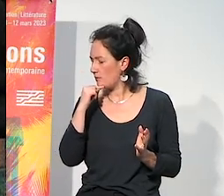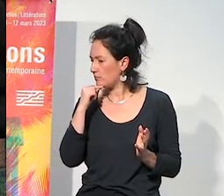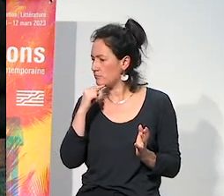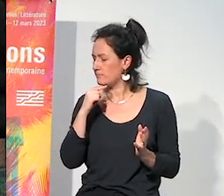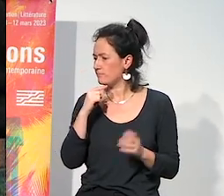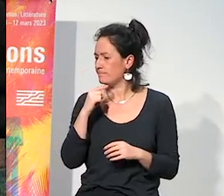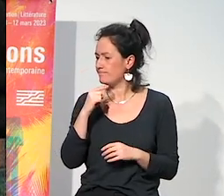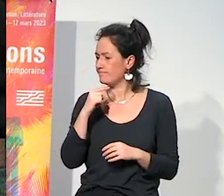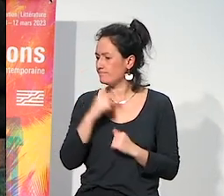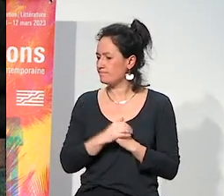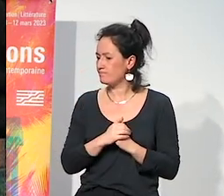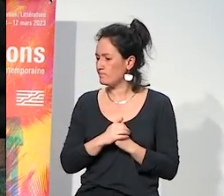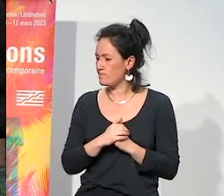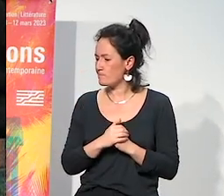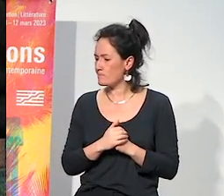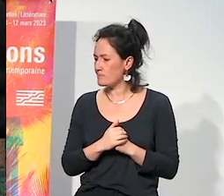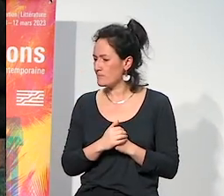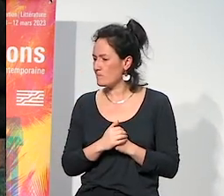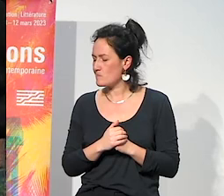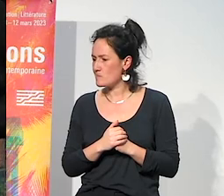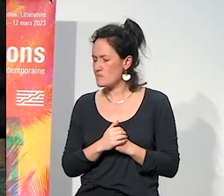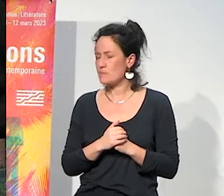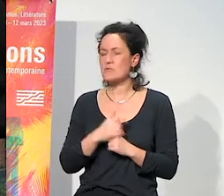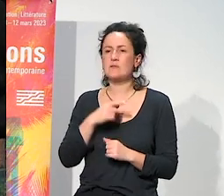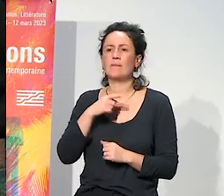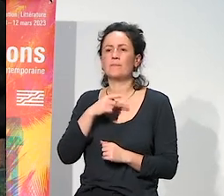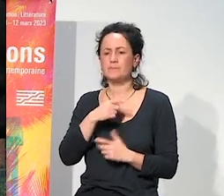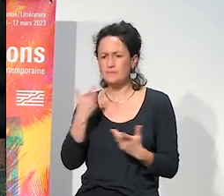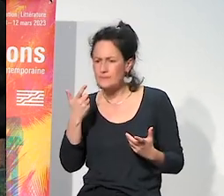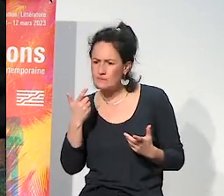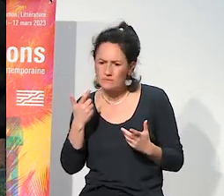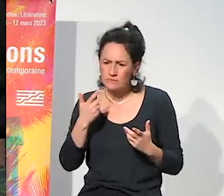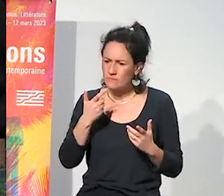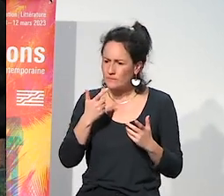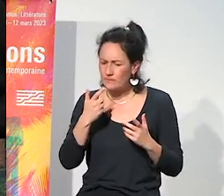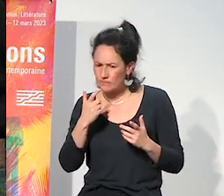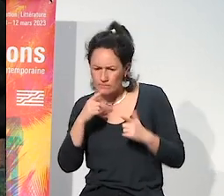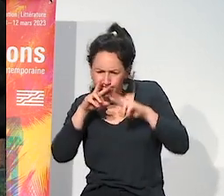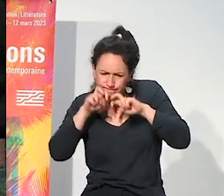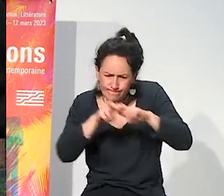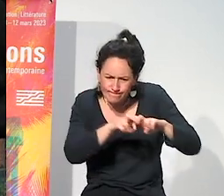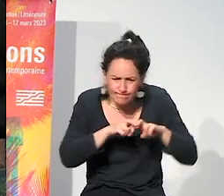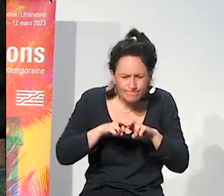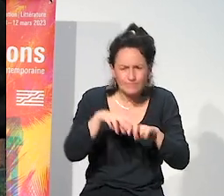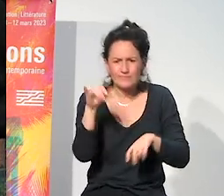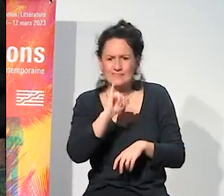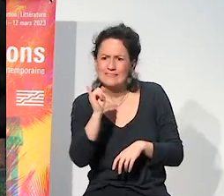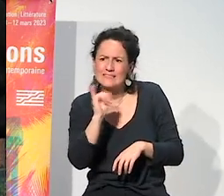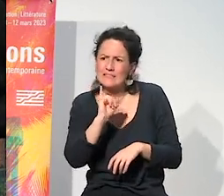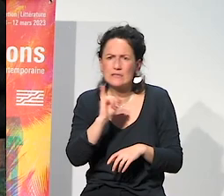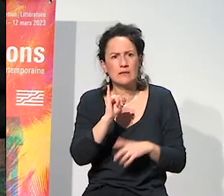intérêt, effectivement, à examiner qui parle plus fort, qui parle plus fort que les voix confisquées.